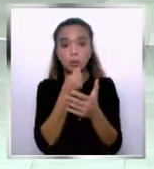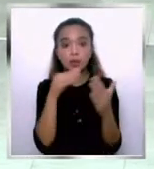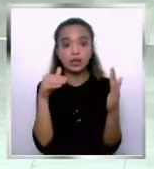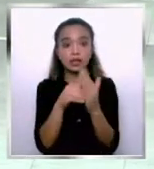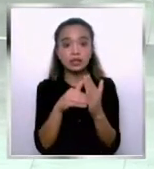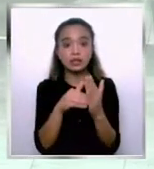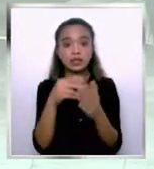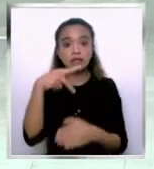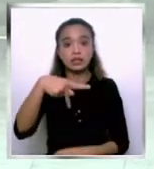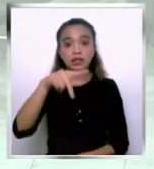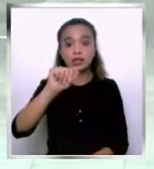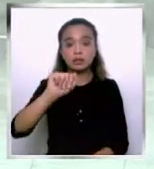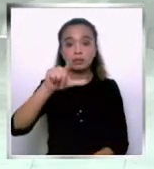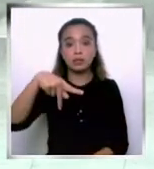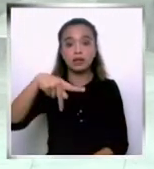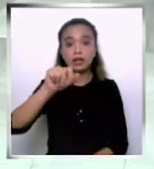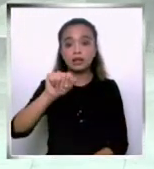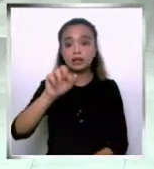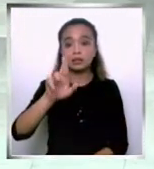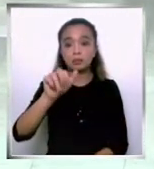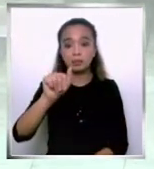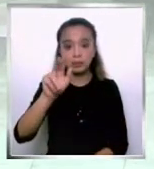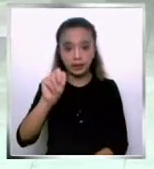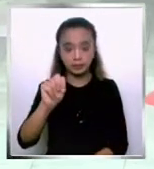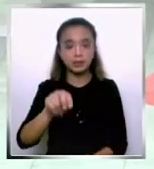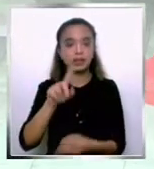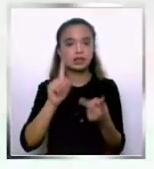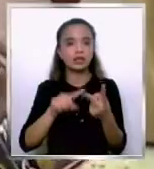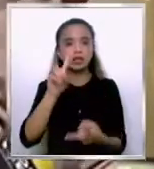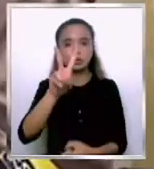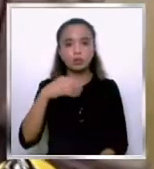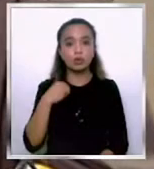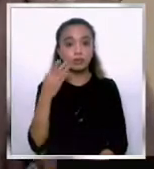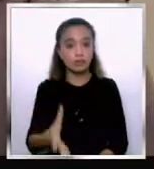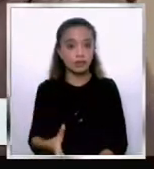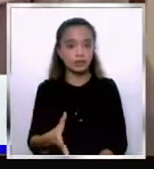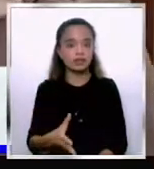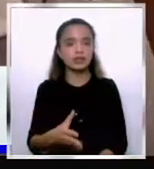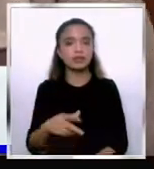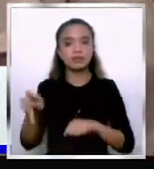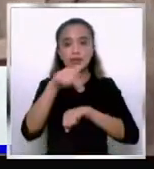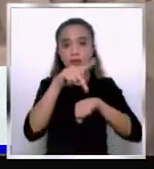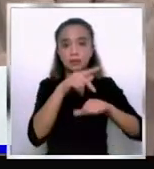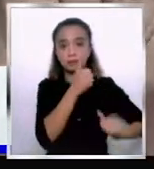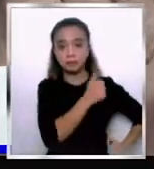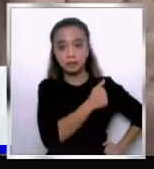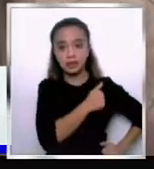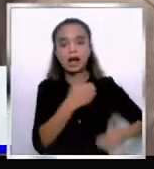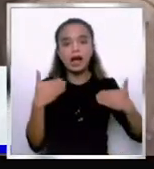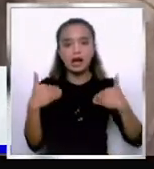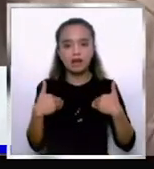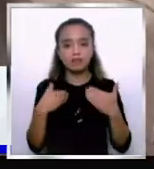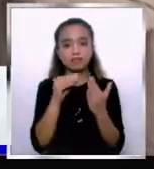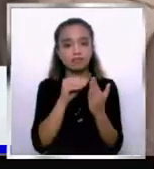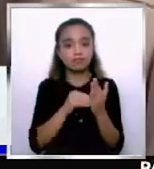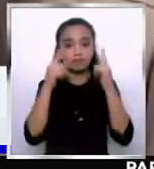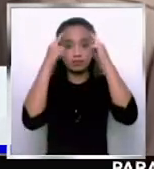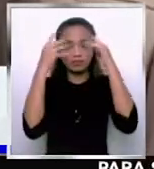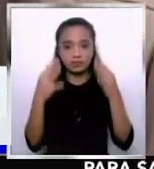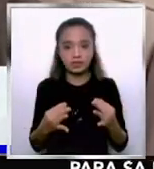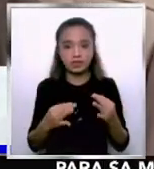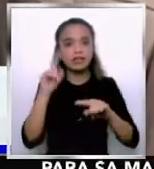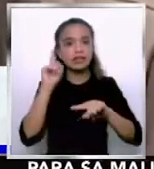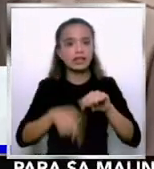Jovito Palparan at 2 pang opisyal ng Philippine Army. Nakasaad din sa desisyon na hindi na sila maaring mabigyan ng